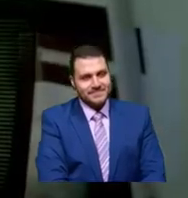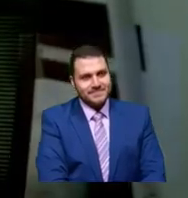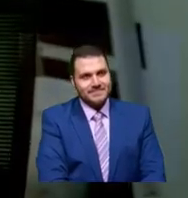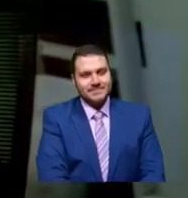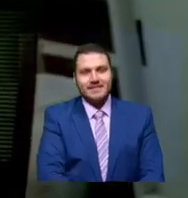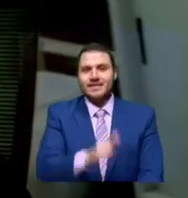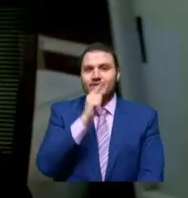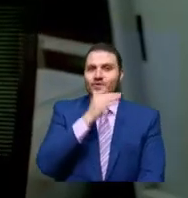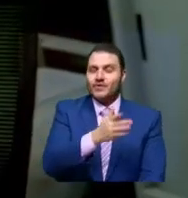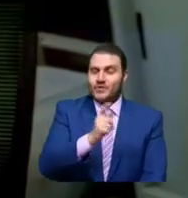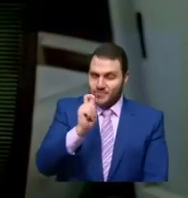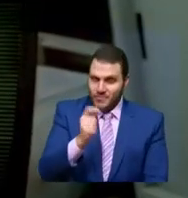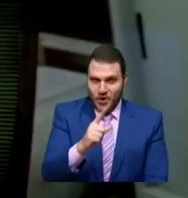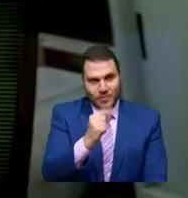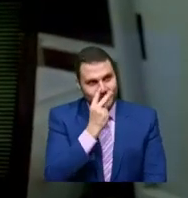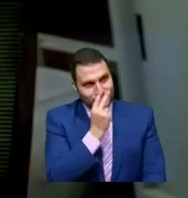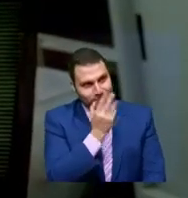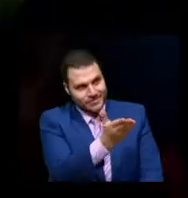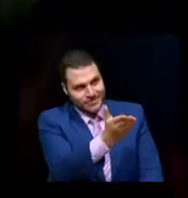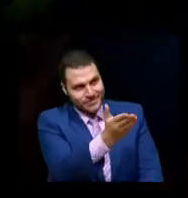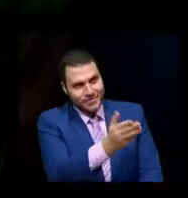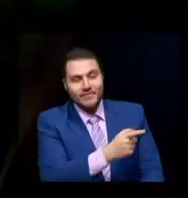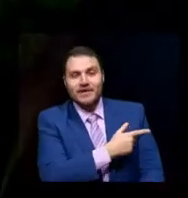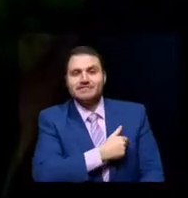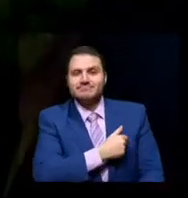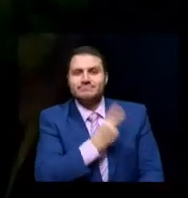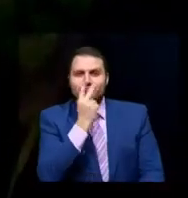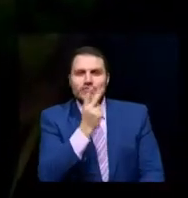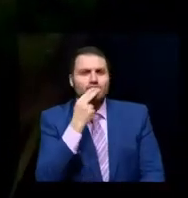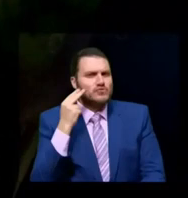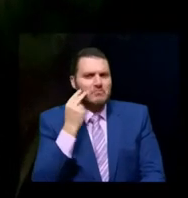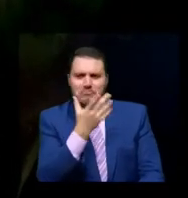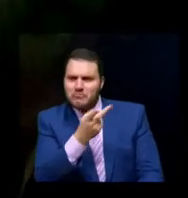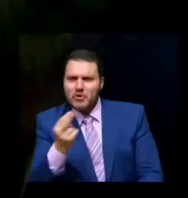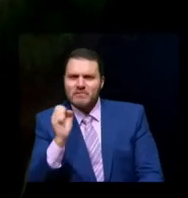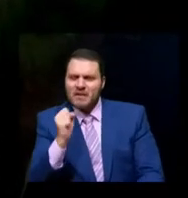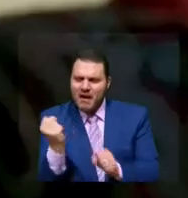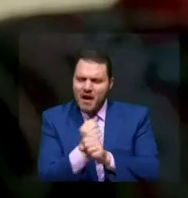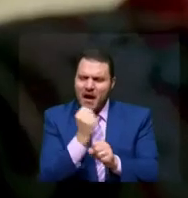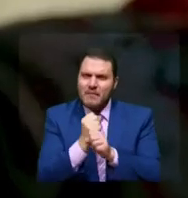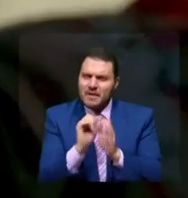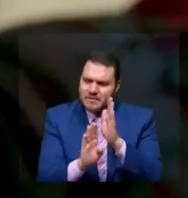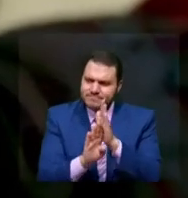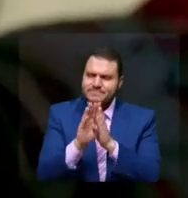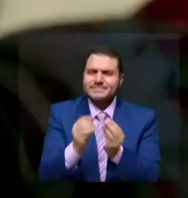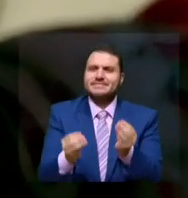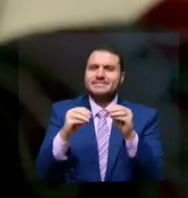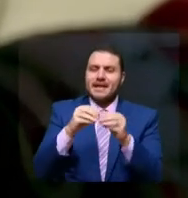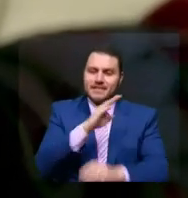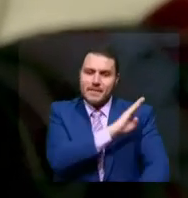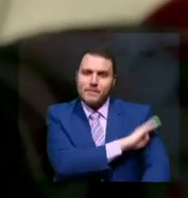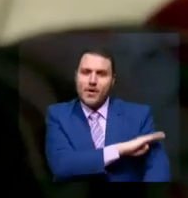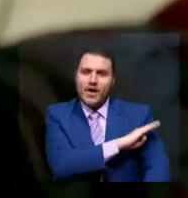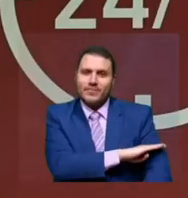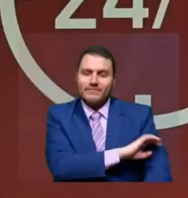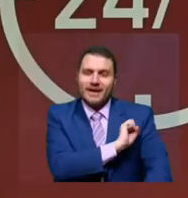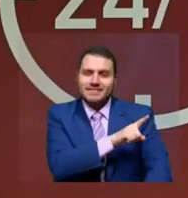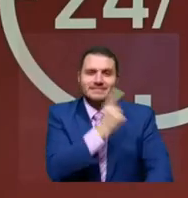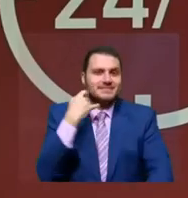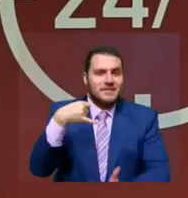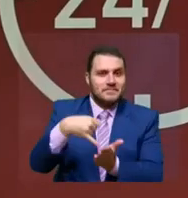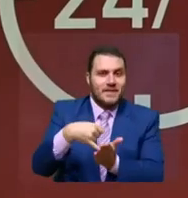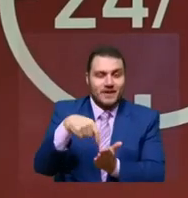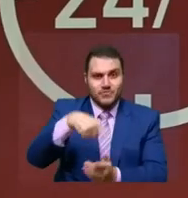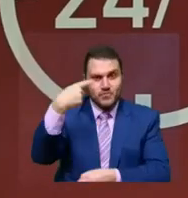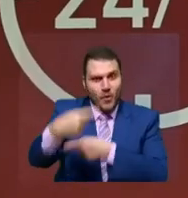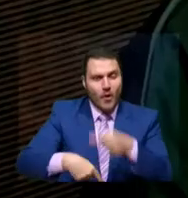كفاءة وفاعلية وحرص على تحقيق أرفع معايير الصحة والسلامة بين موظفي المركز الذين يصلون